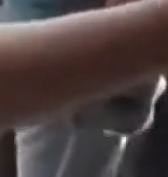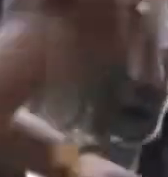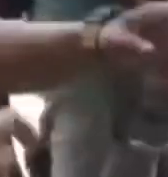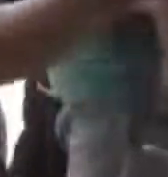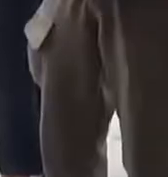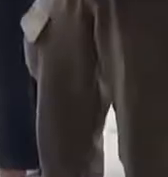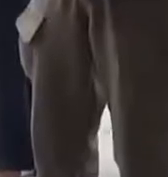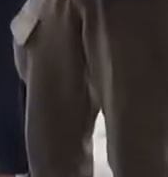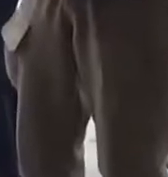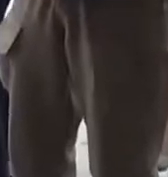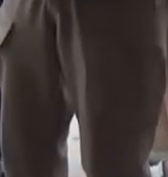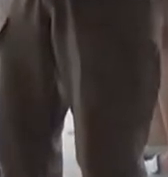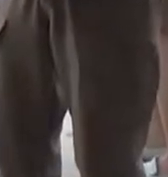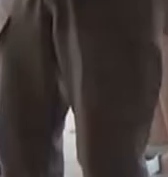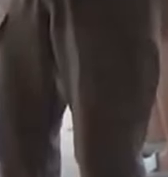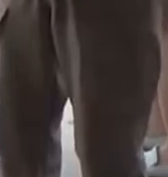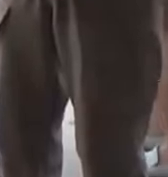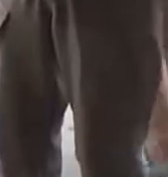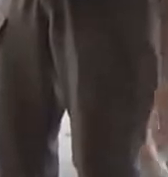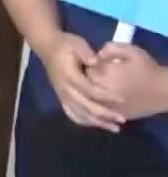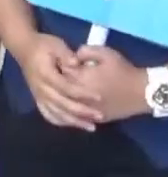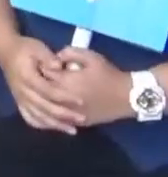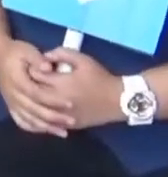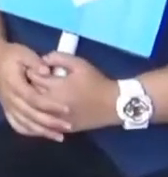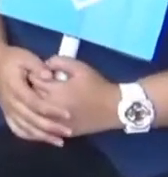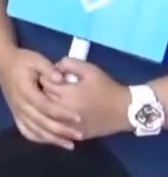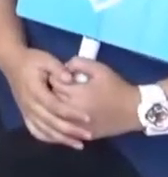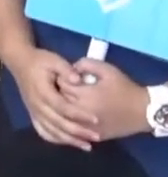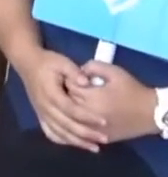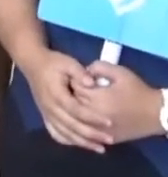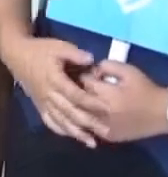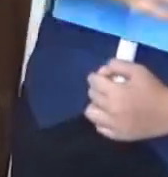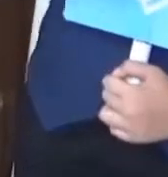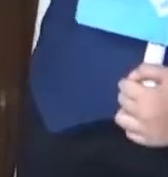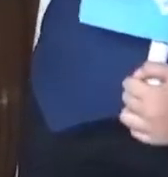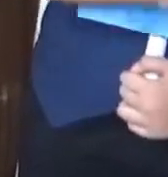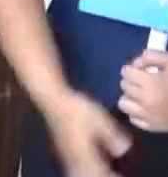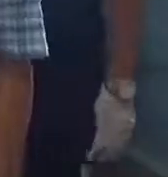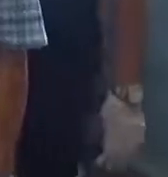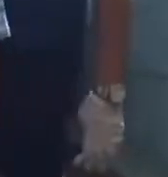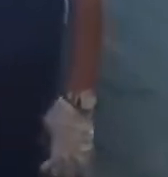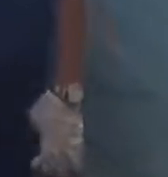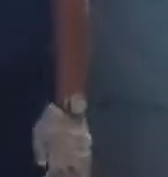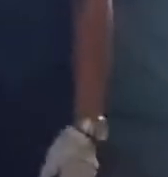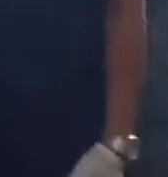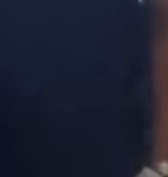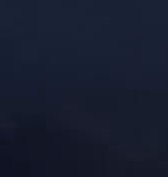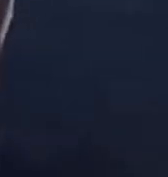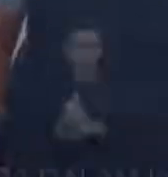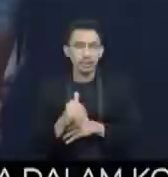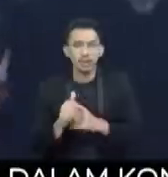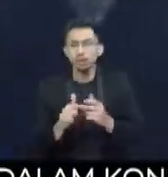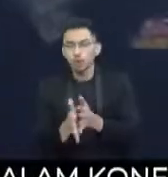dinilai masih minim menerapkan sarana protokol kesehatan seperti minimnya alat ukur suhu dan tempat cuci tangan. Satgas langsung